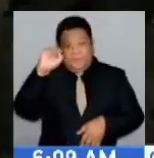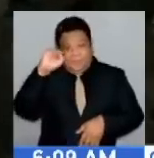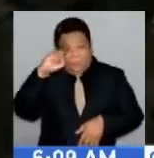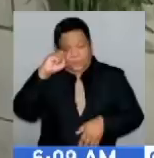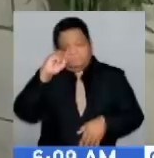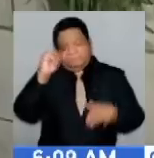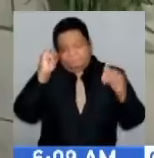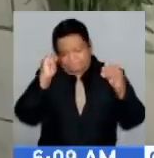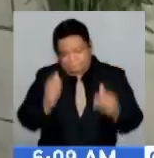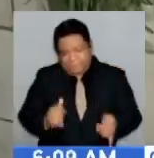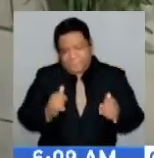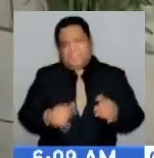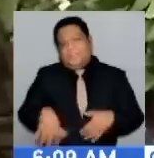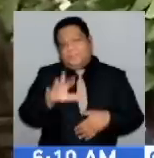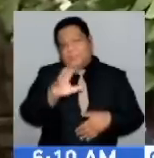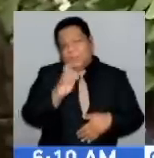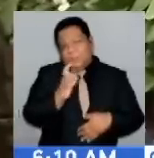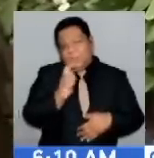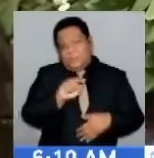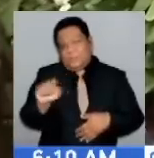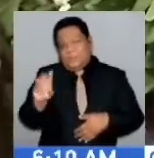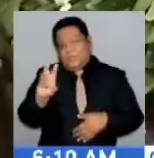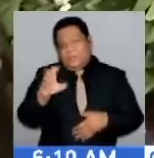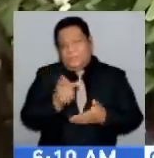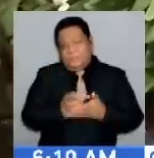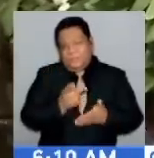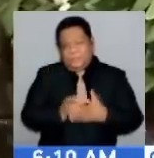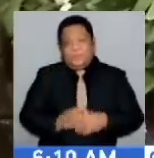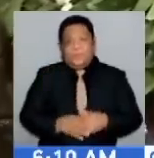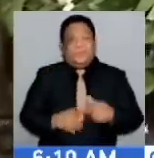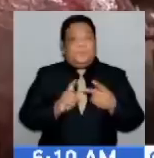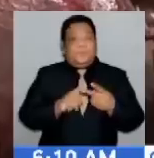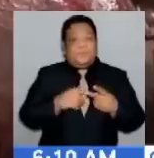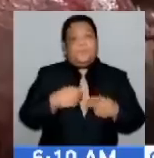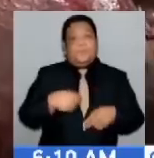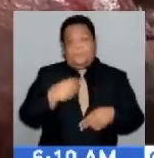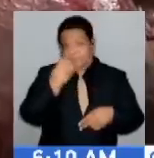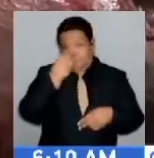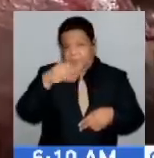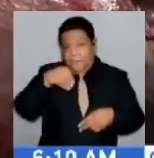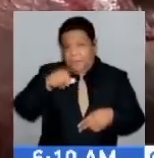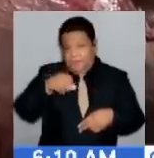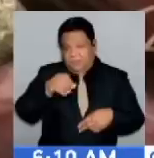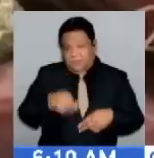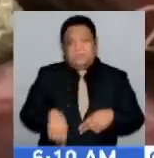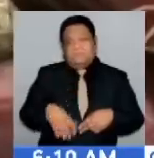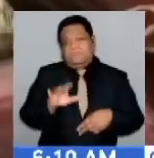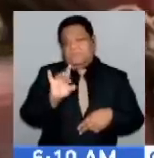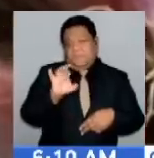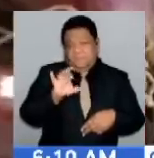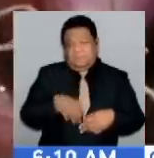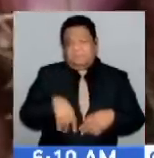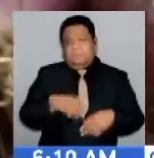hanggang 600 pesos pa rin ang bawat kilo. Ang kamatis, 80 pesos per kilo hanggang 100 pesos. Ang siling labuyo ay 200 pesos